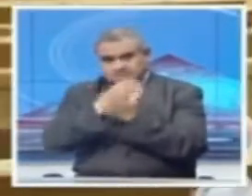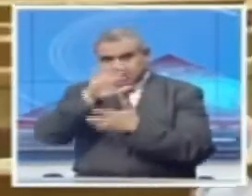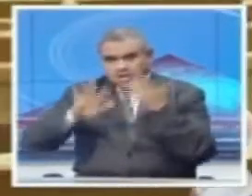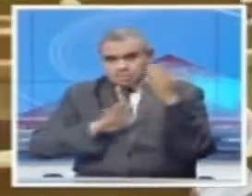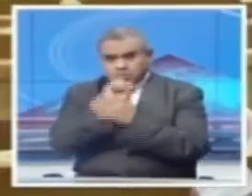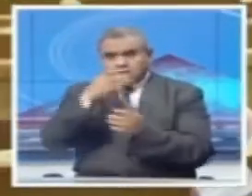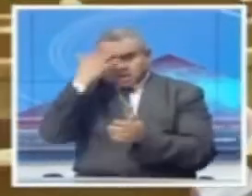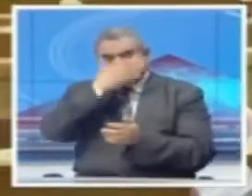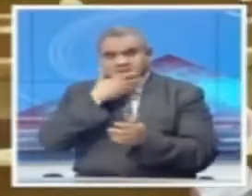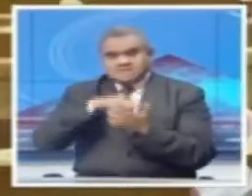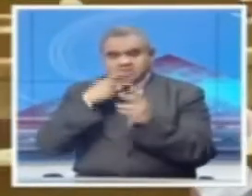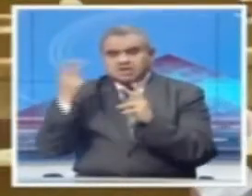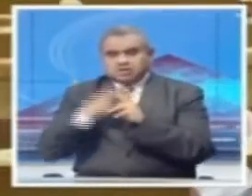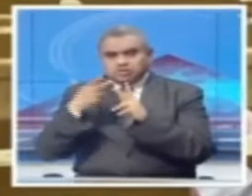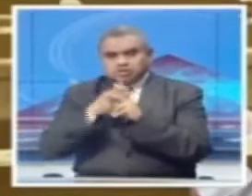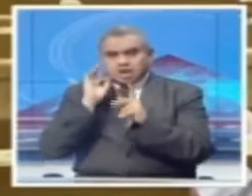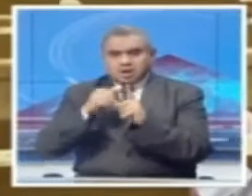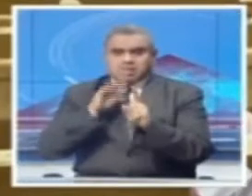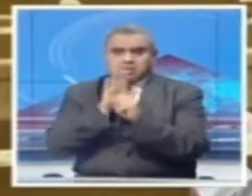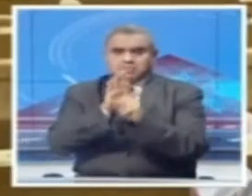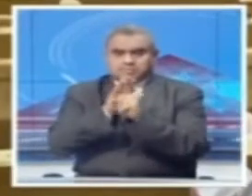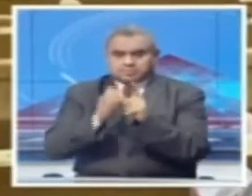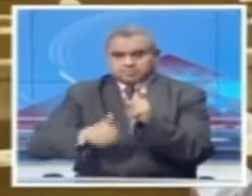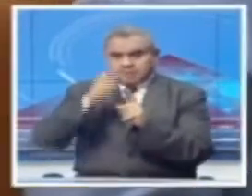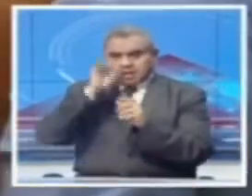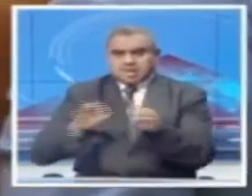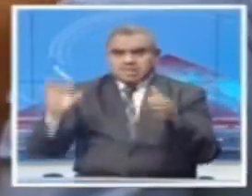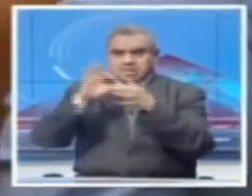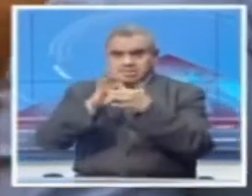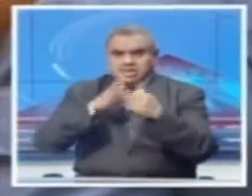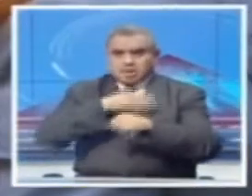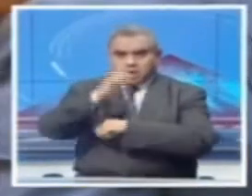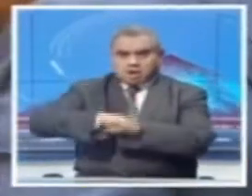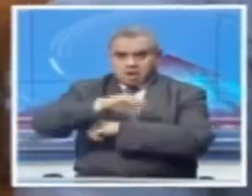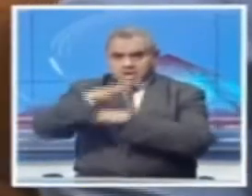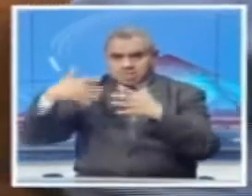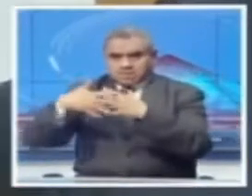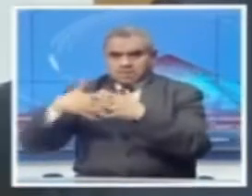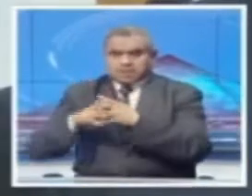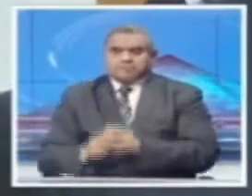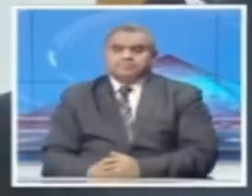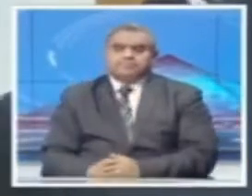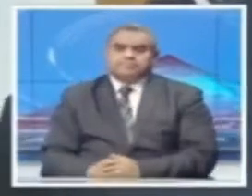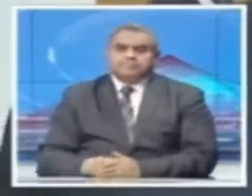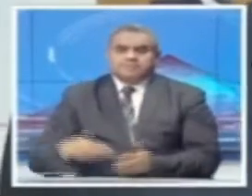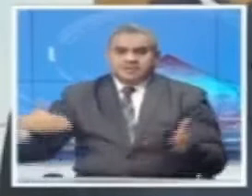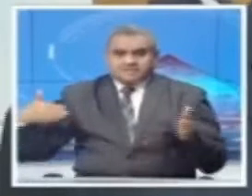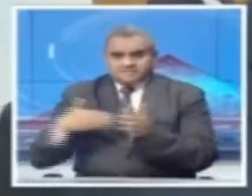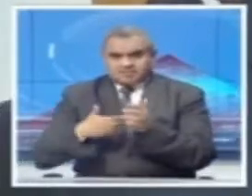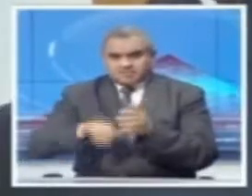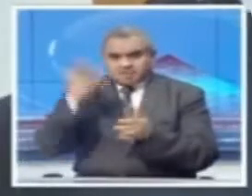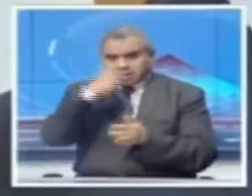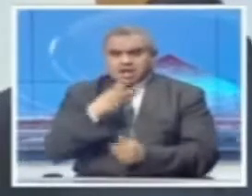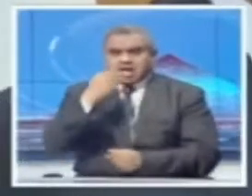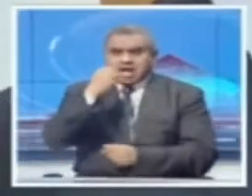الإفريقية وشعوبها وما يمكن أن يقدمه التعاون القضائي في هذا المجال. وصلنا يمكن لحد